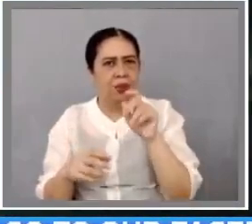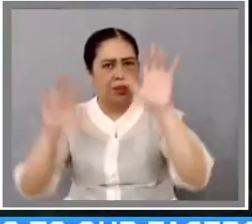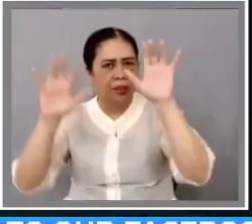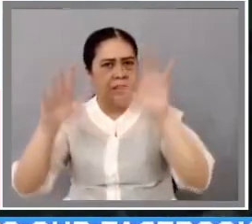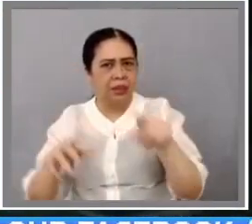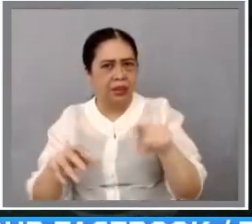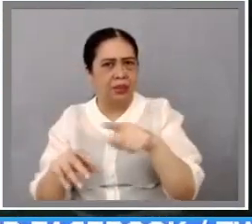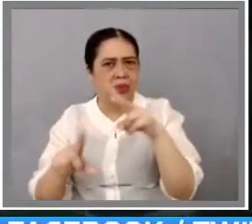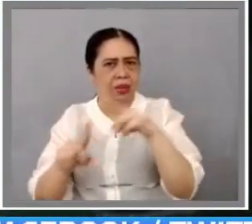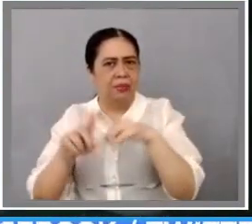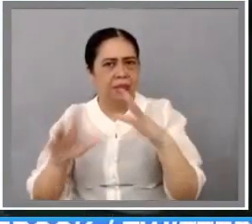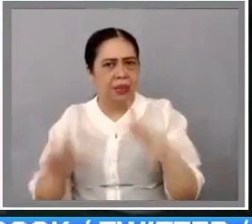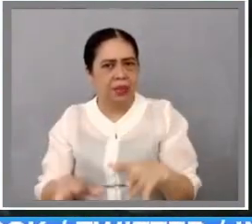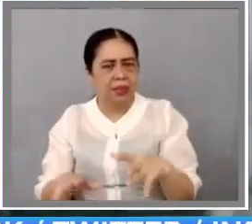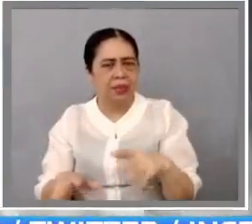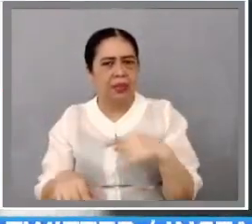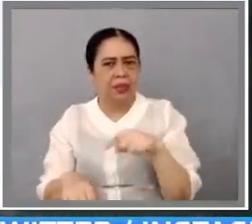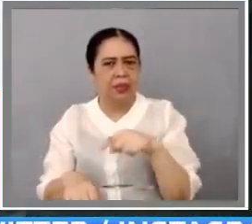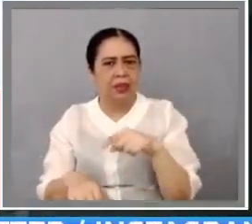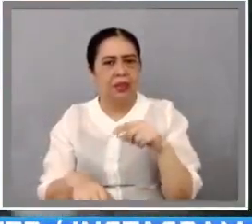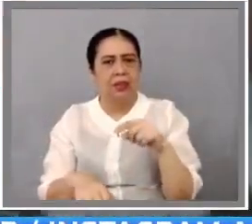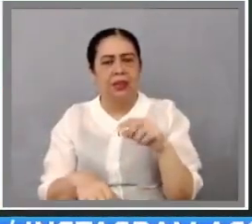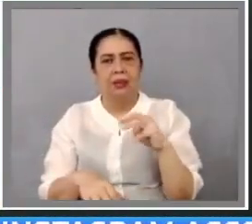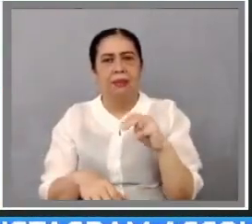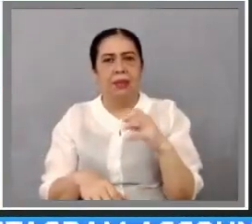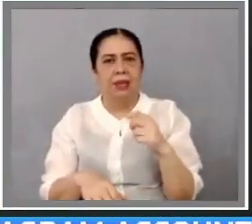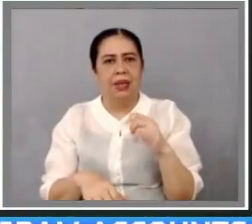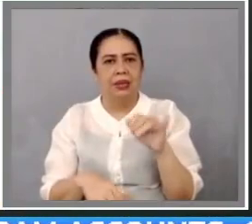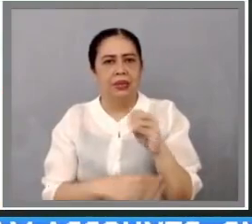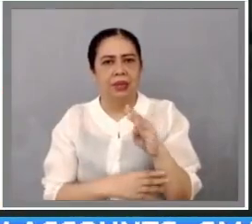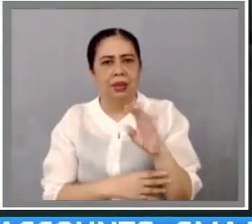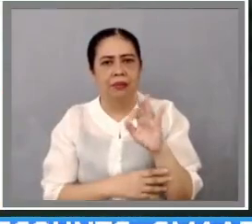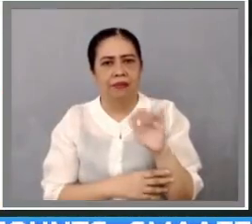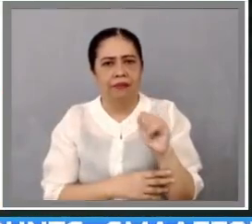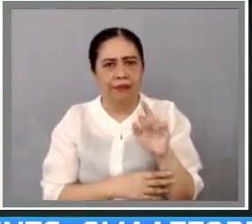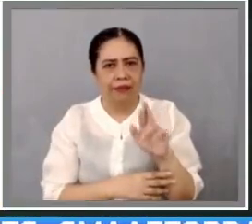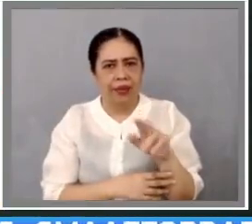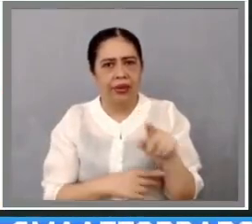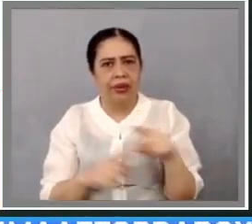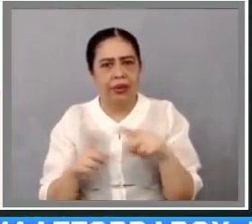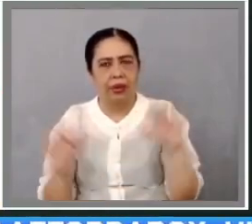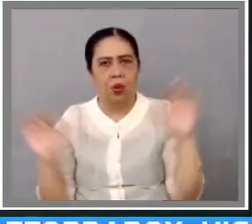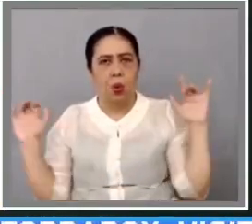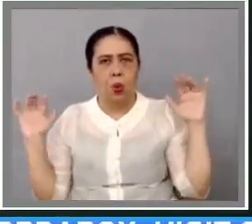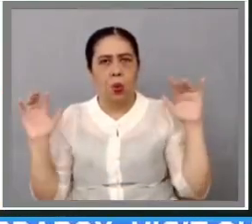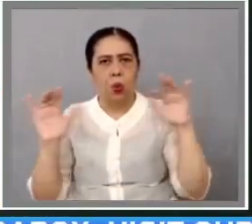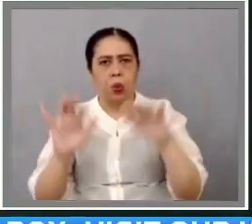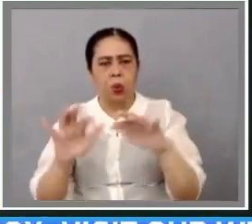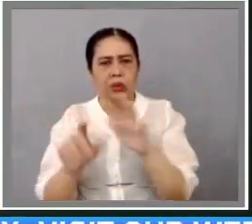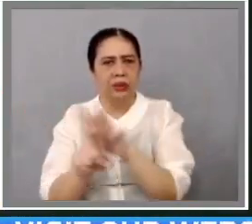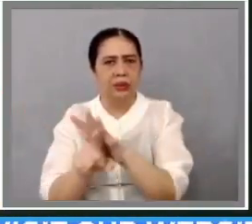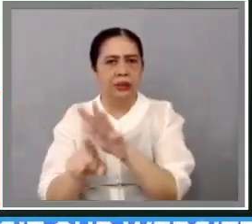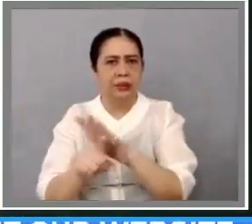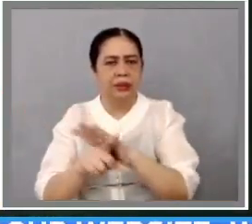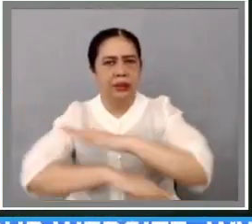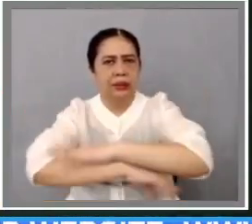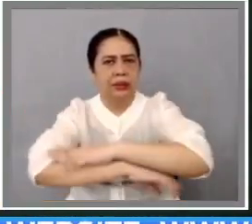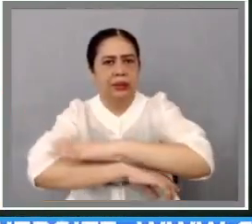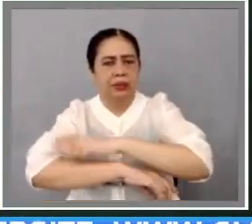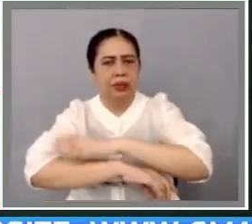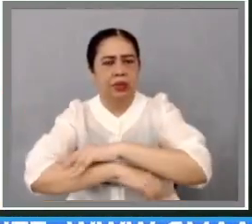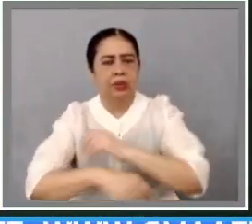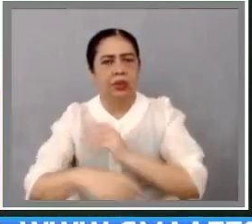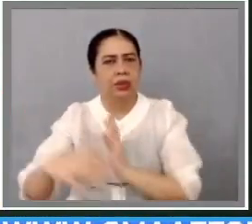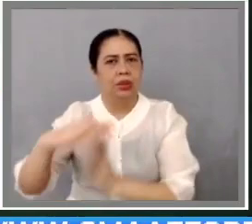aplikante para dito sa Mega Jobs Fair. Nang magsimula na yung Jobs Fair, dinumog yung ilang lamesa ng mga recruitment